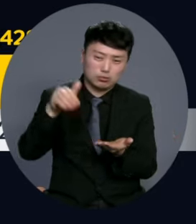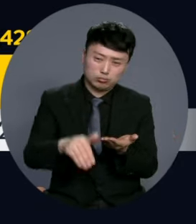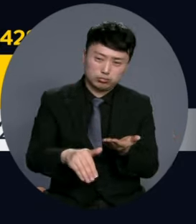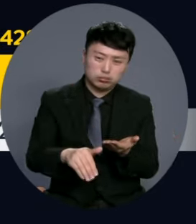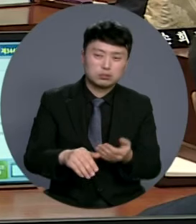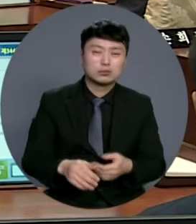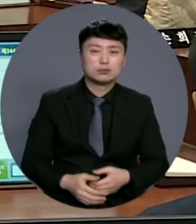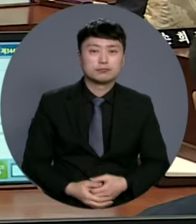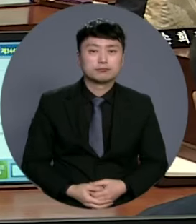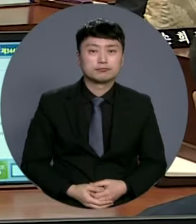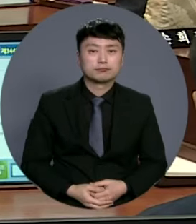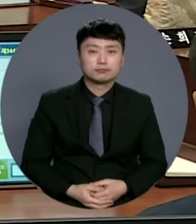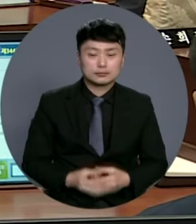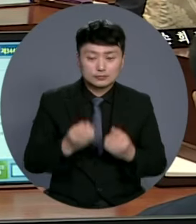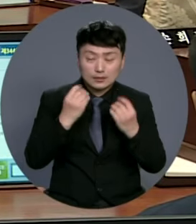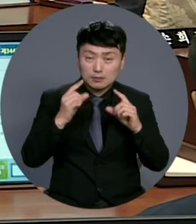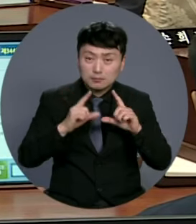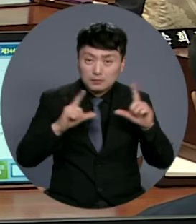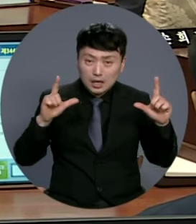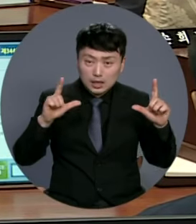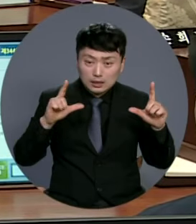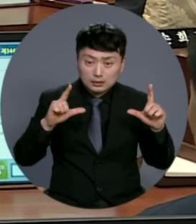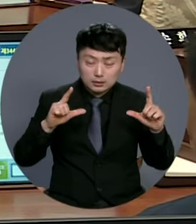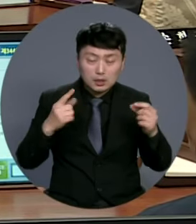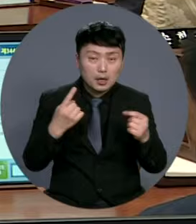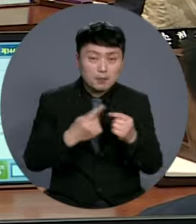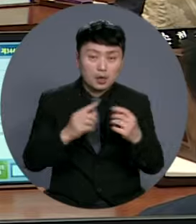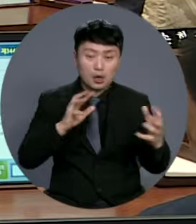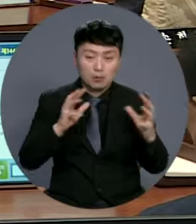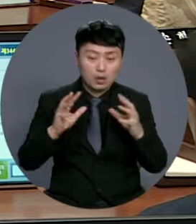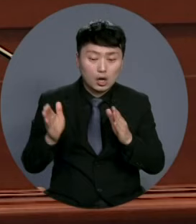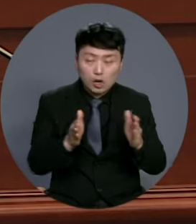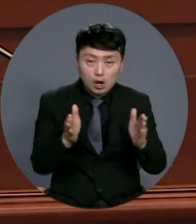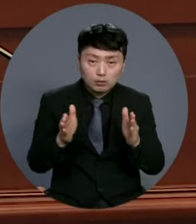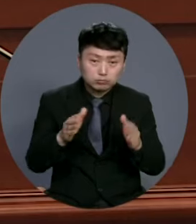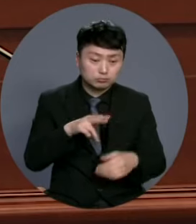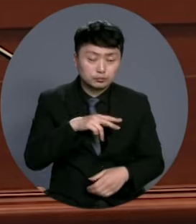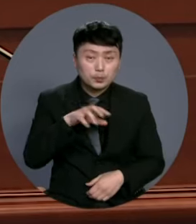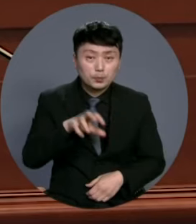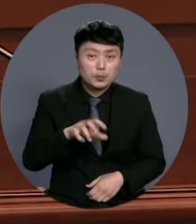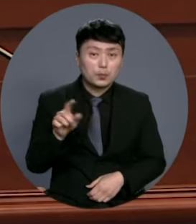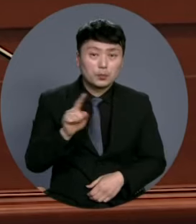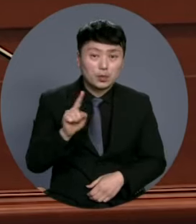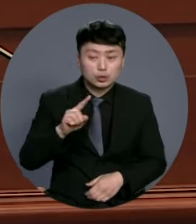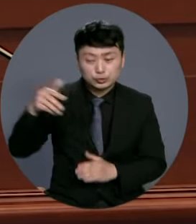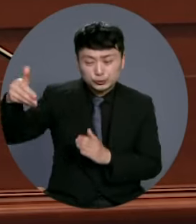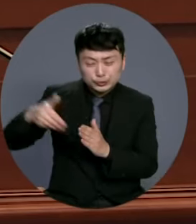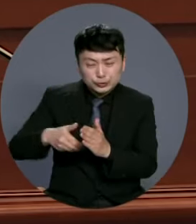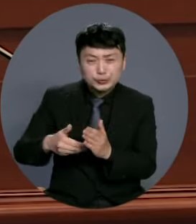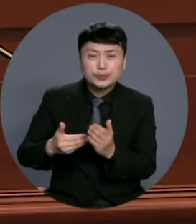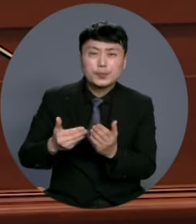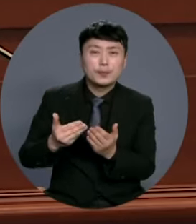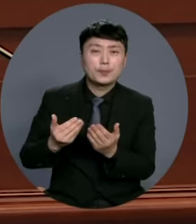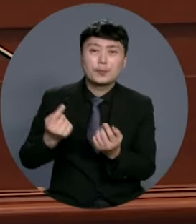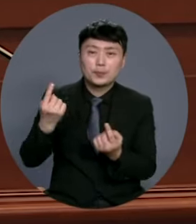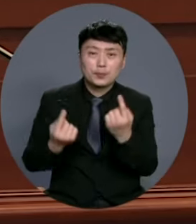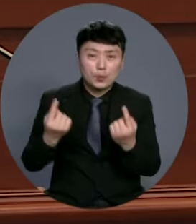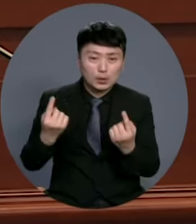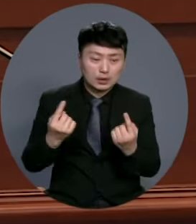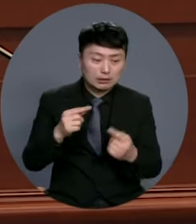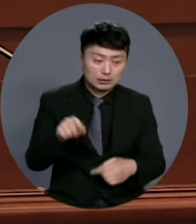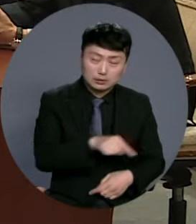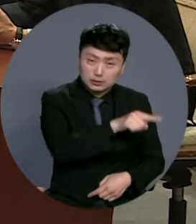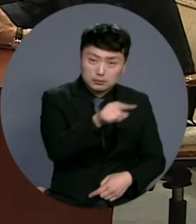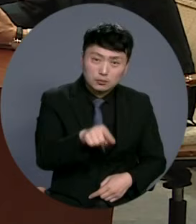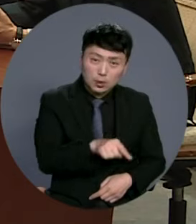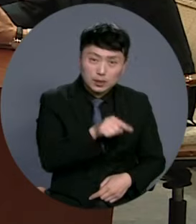수준입니다. 새해 첫 임시회를 연 경북도의회에서도 미봉책인 수입 대책보다는 고령화된